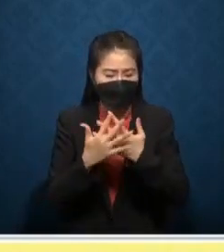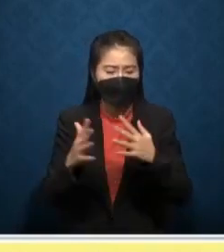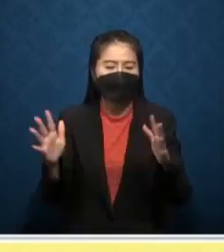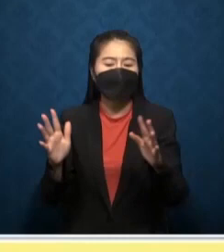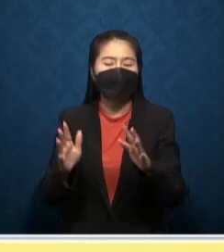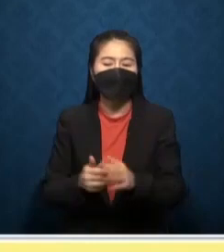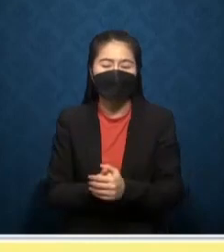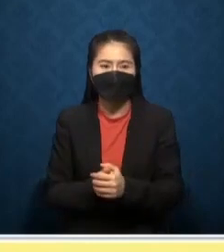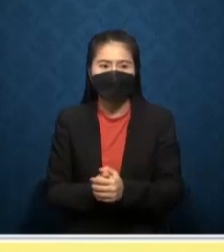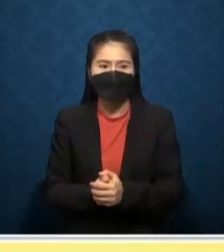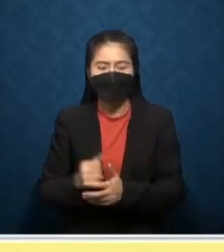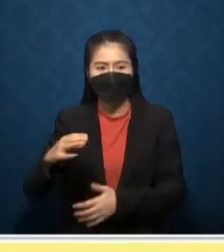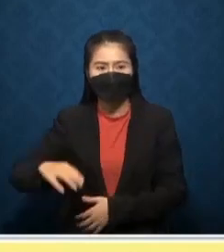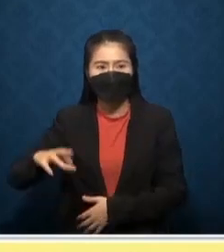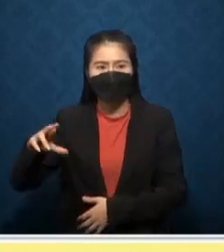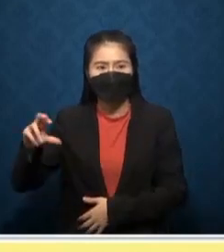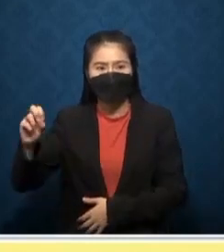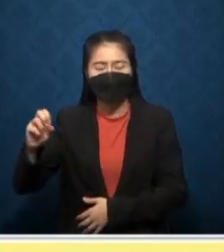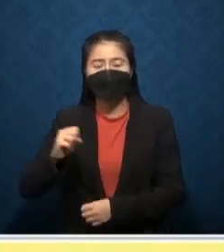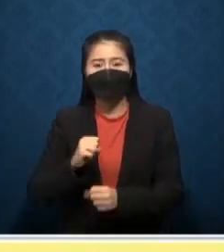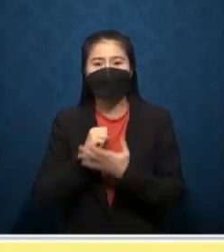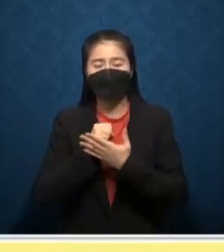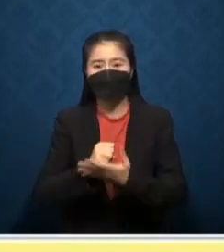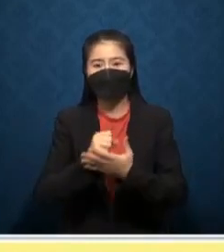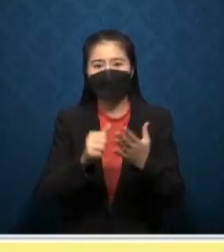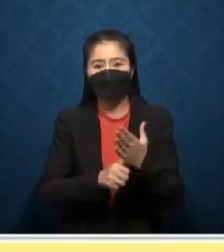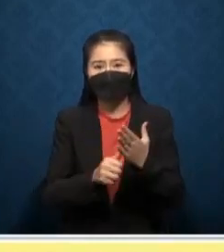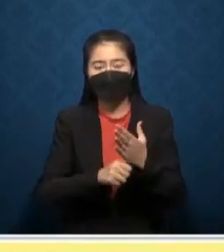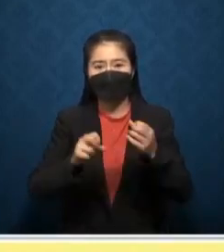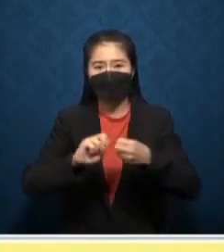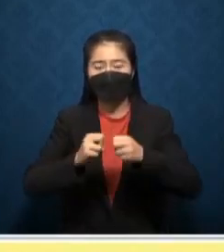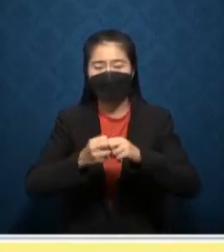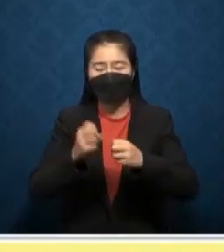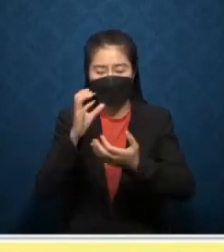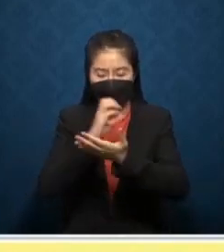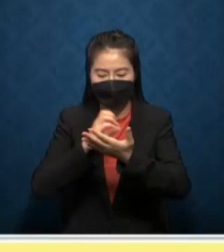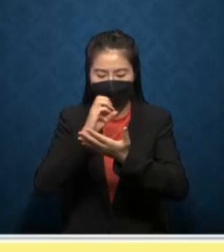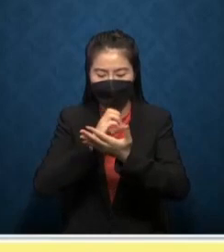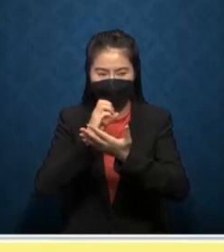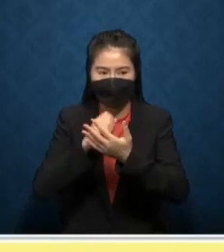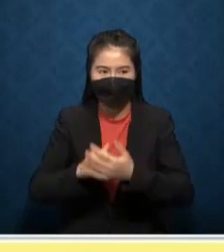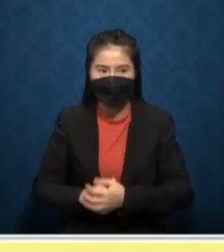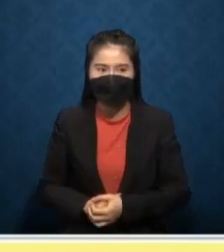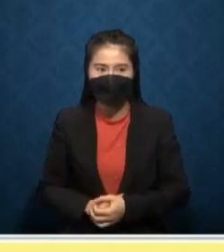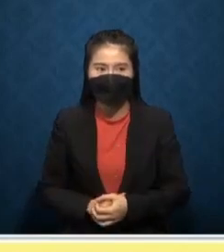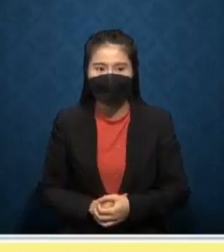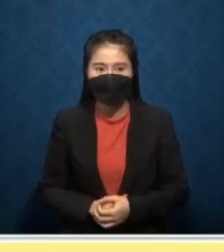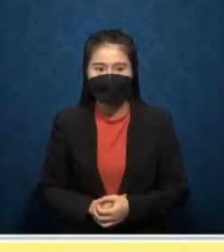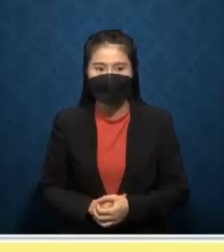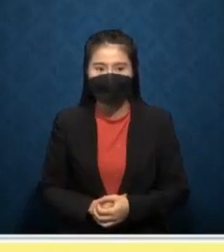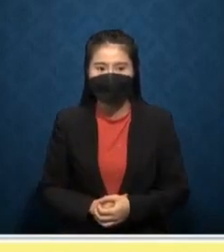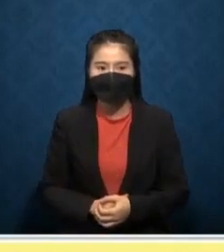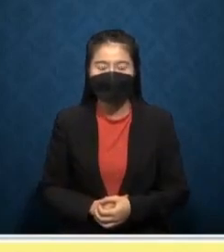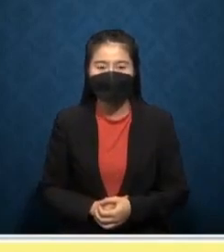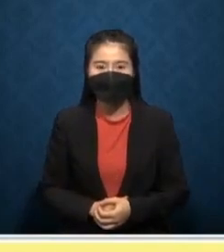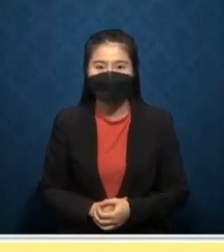ชิกรัฐษภาได้รวมกันช่วยแ้ไขปรมวลกดหมายยาเสติดและสามาชิกวทธlingsภาได้ช